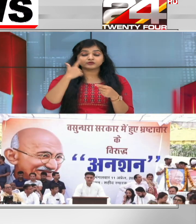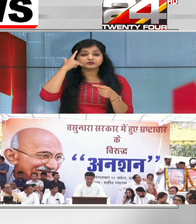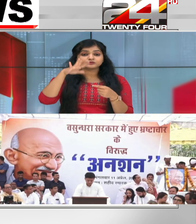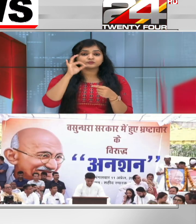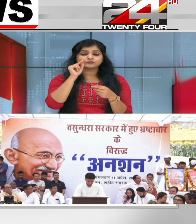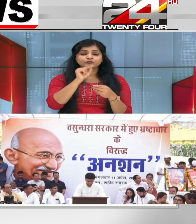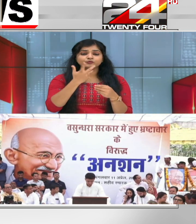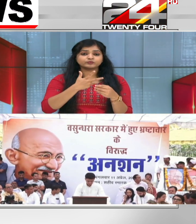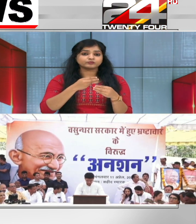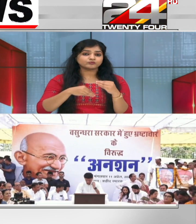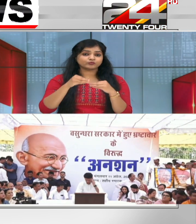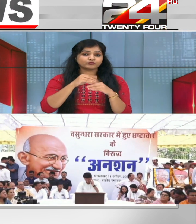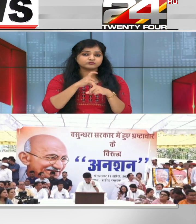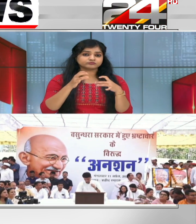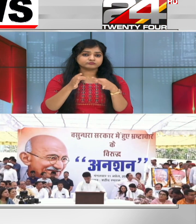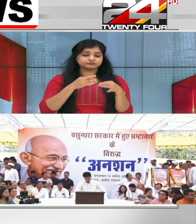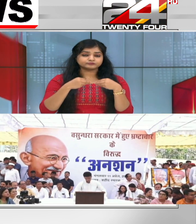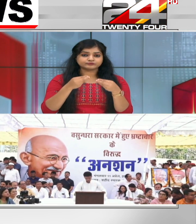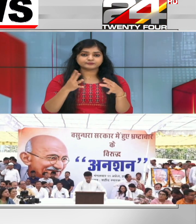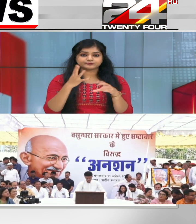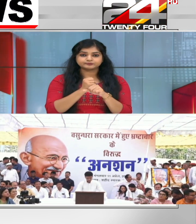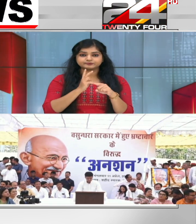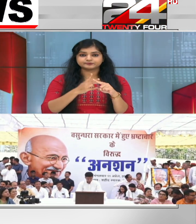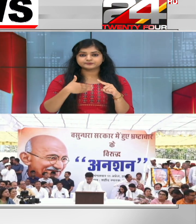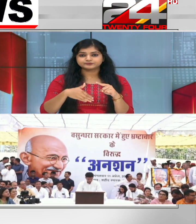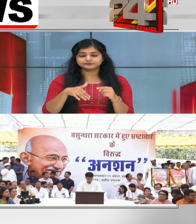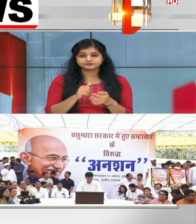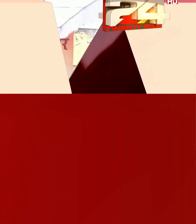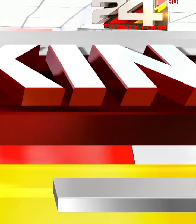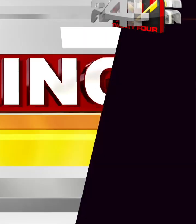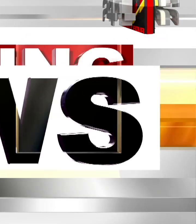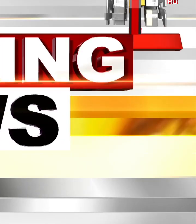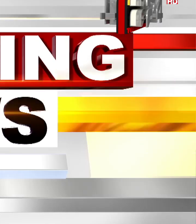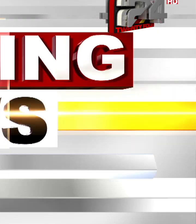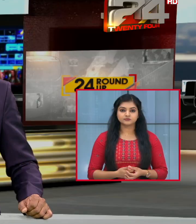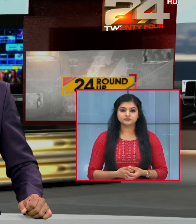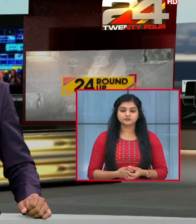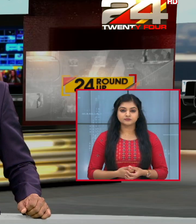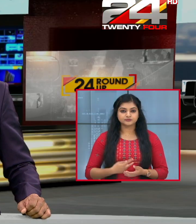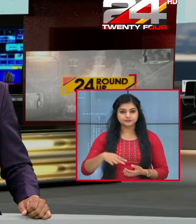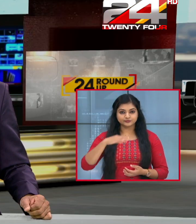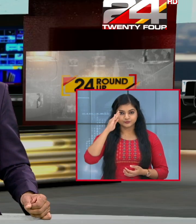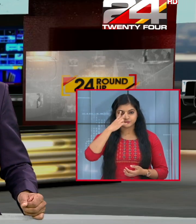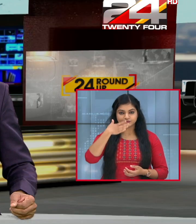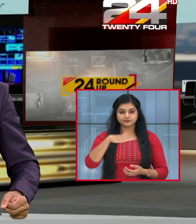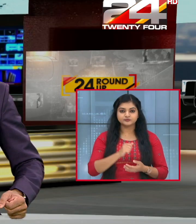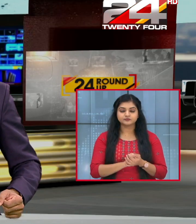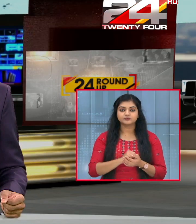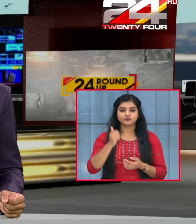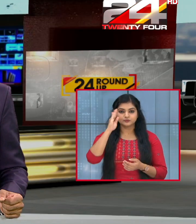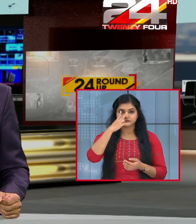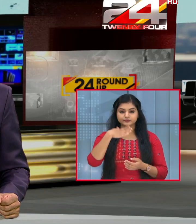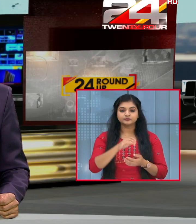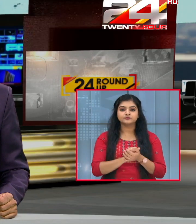പക്ഷേ കോൺഗ്രസ് ദേശീയ നേതൃത്വത്തിന് ഇതുവരെ ഉണ്ടായിട്ടുമില്ല. ശരി, ആർ രാധാകൃഷ്ണനാണ് വിവരങ്ങൾ നൽകിയത്. വെൽക്കം ബാക്ക്. 24 റൗണ്ട് തുടരുന്നു. അടുത്ത